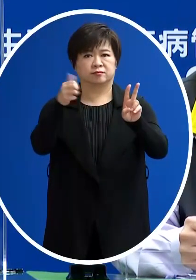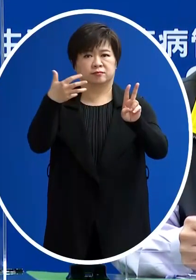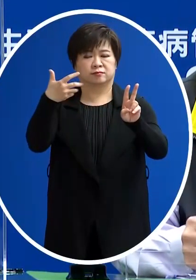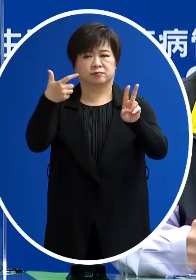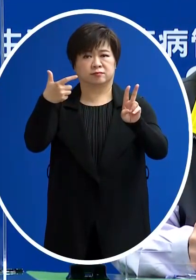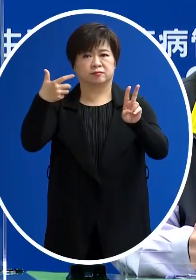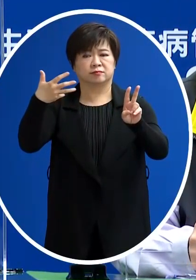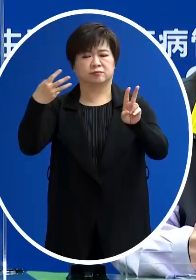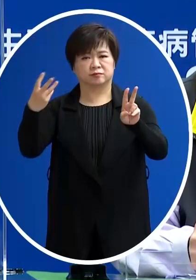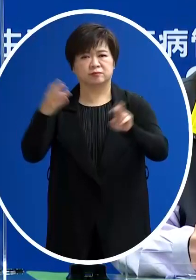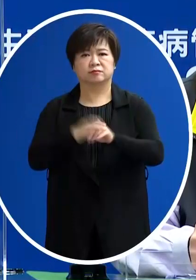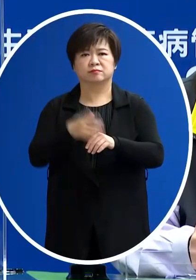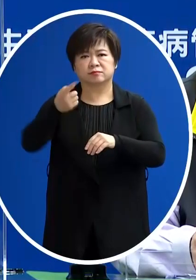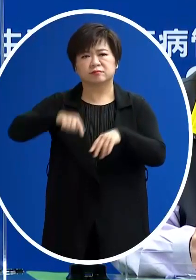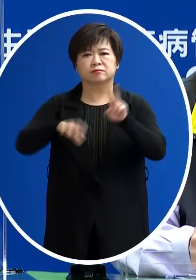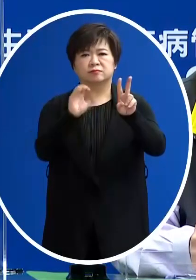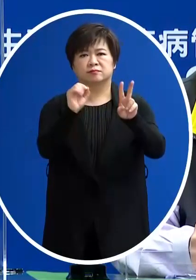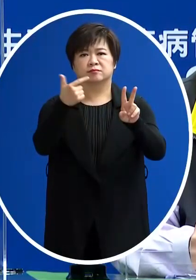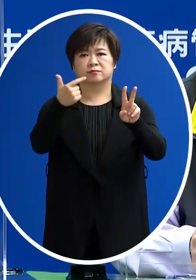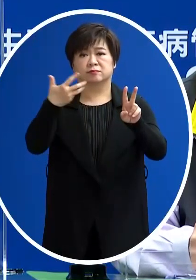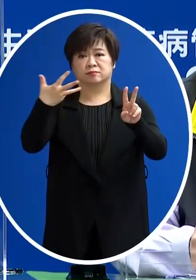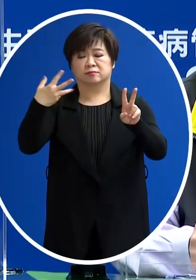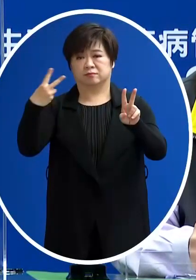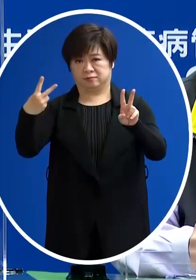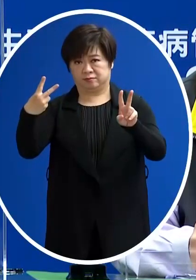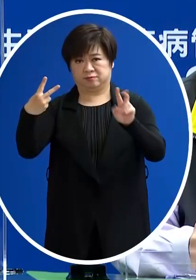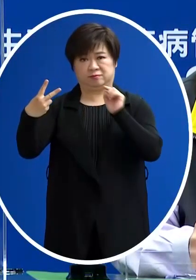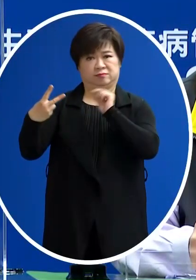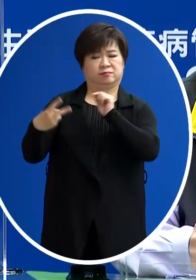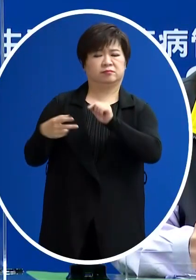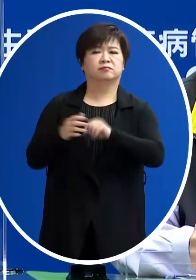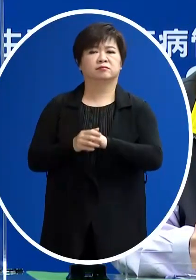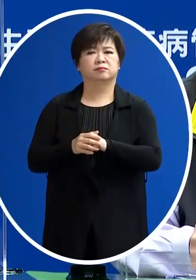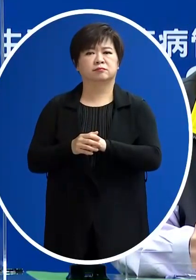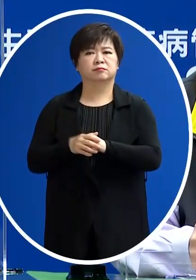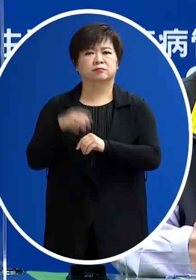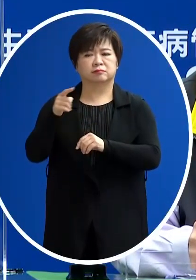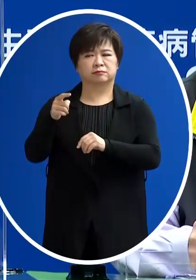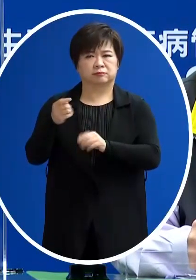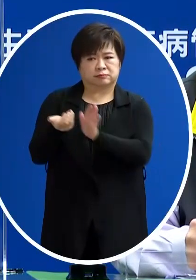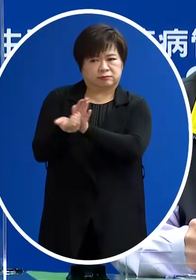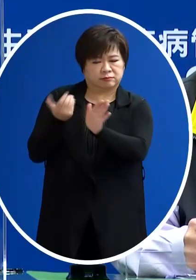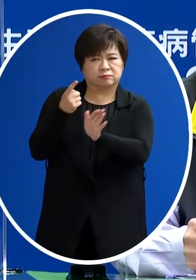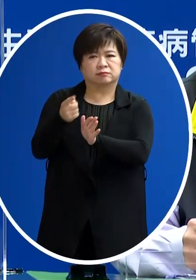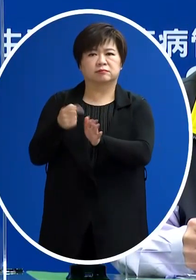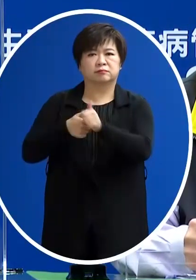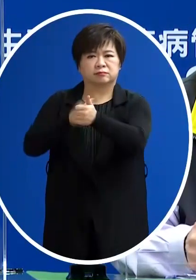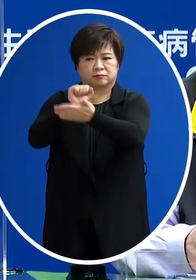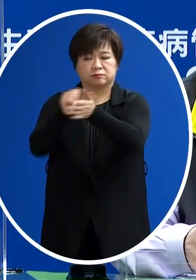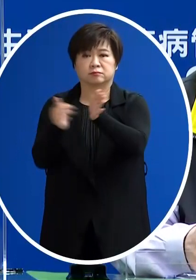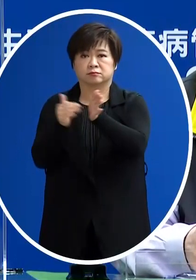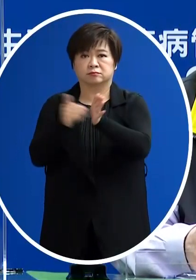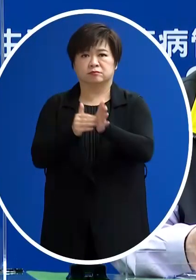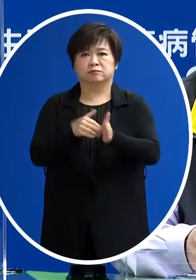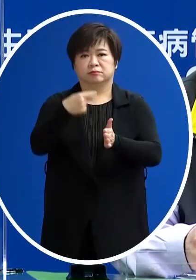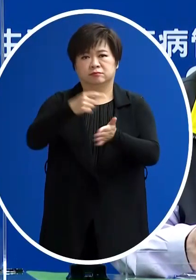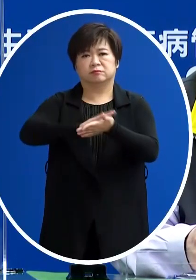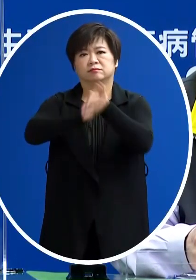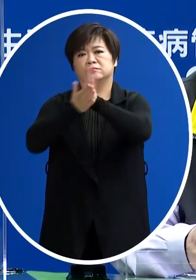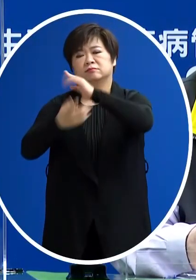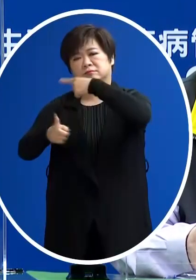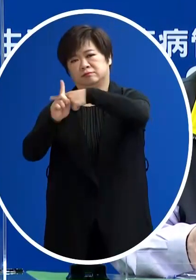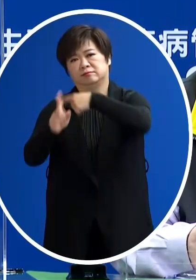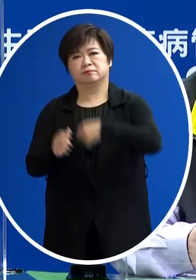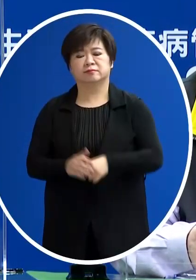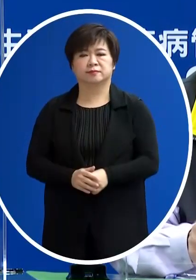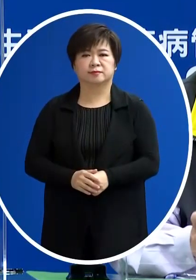人20682，好，那他也是在那一波同时都被框列，然后现在是阴转阳。